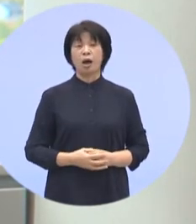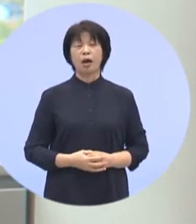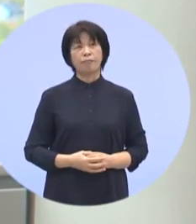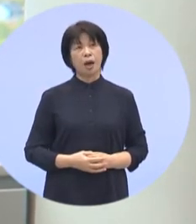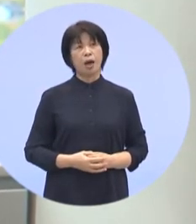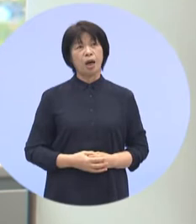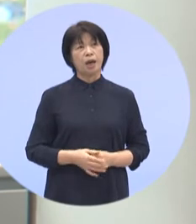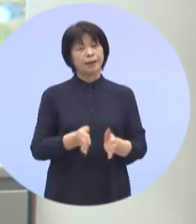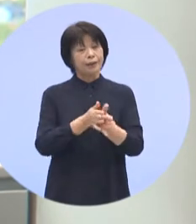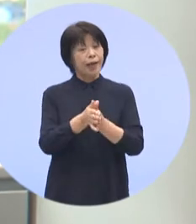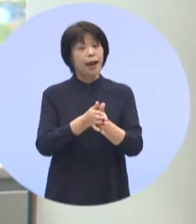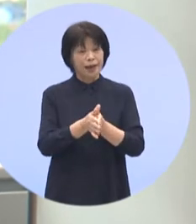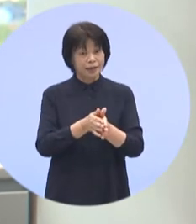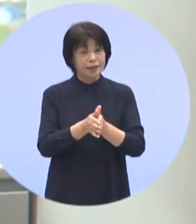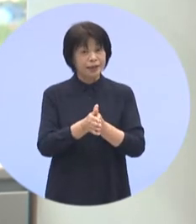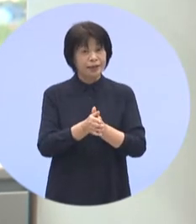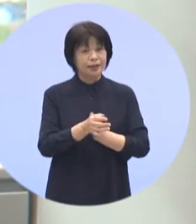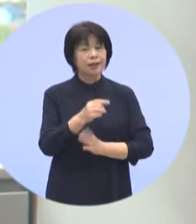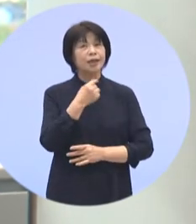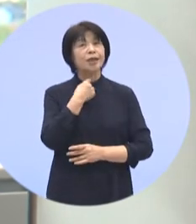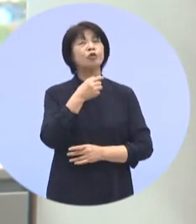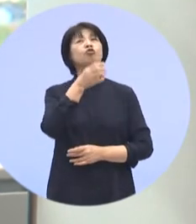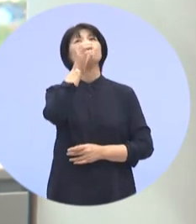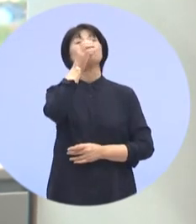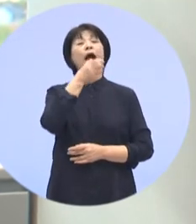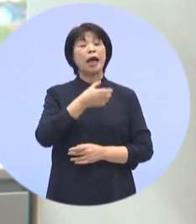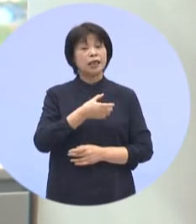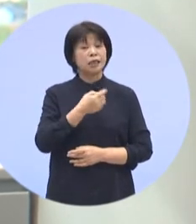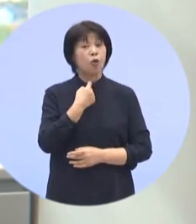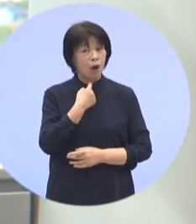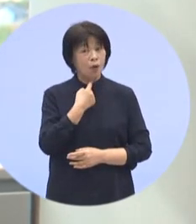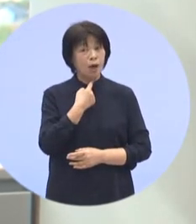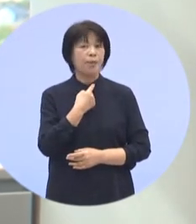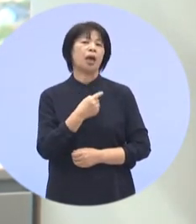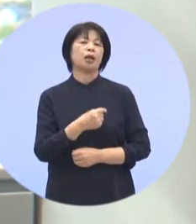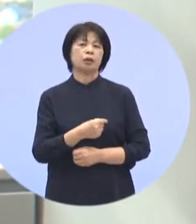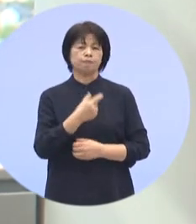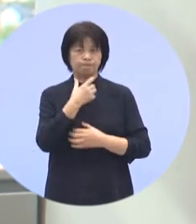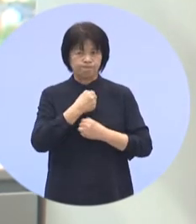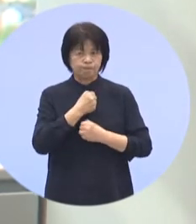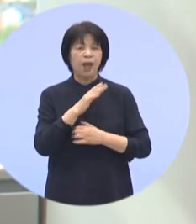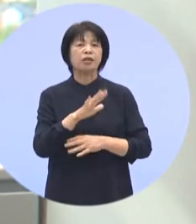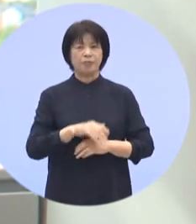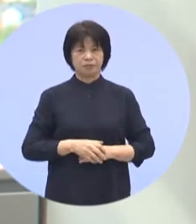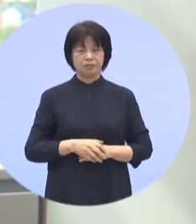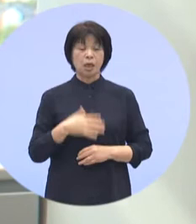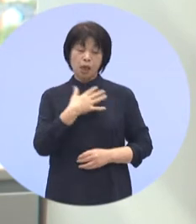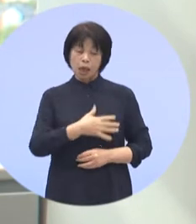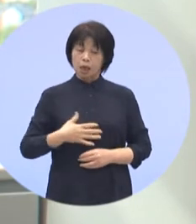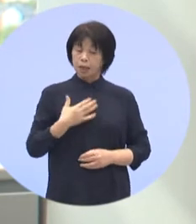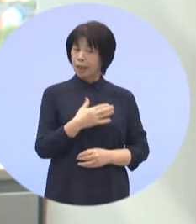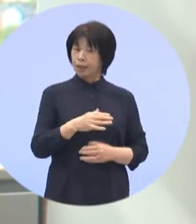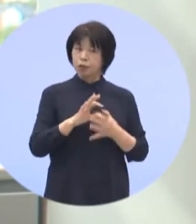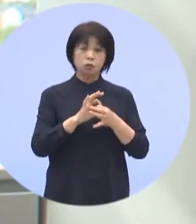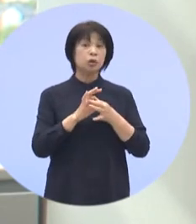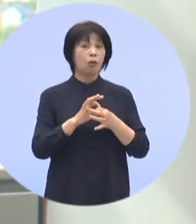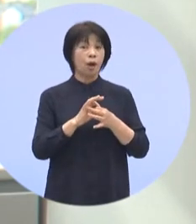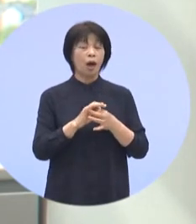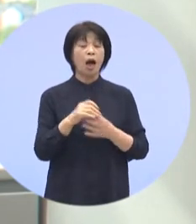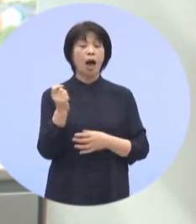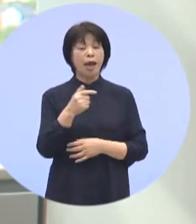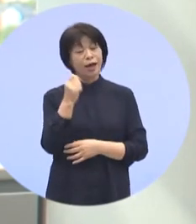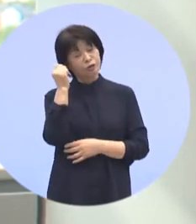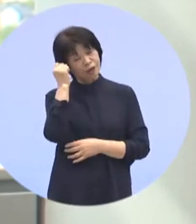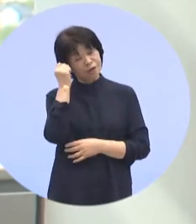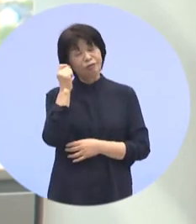特に手洗いうがい等っていうのは、気をつけてやってるんですけど、体に関してはいつも早寝早起き